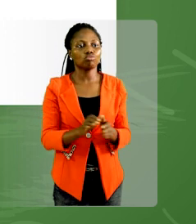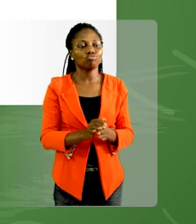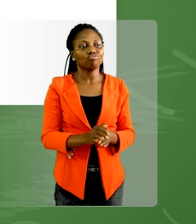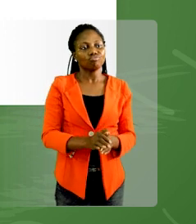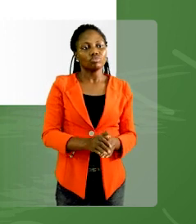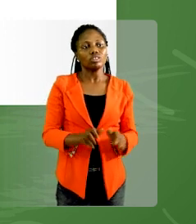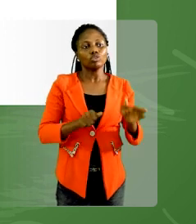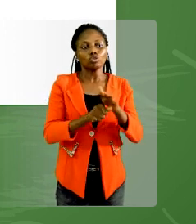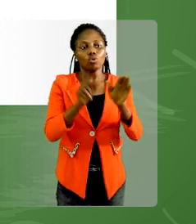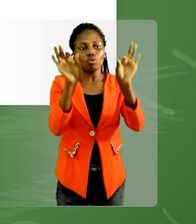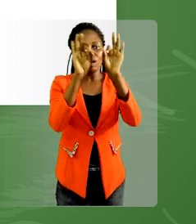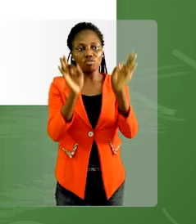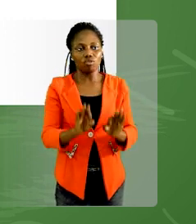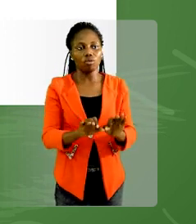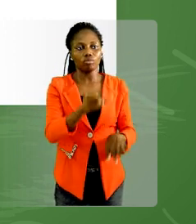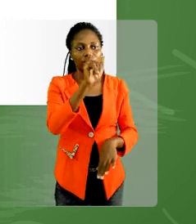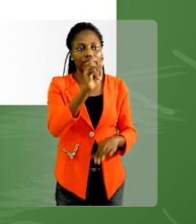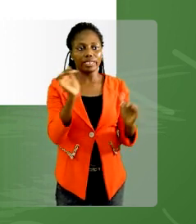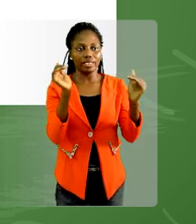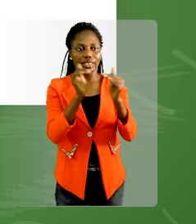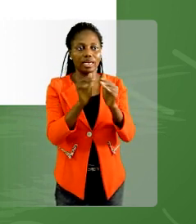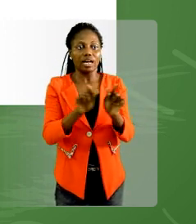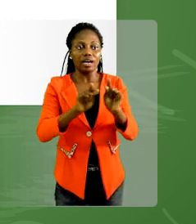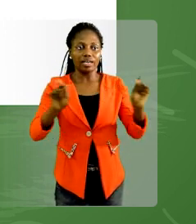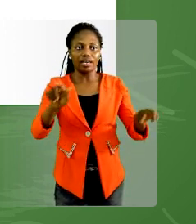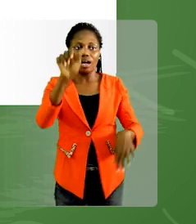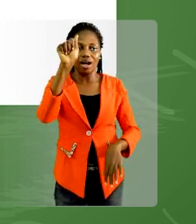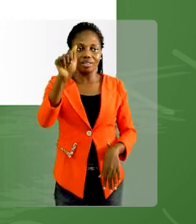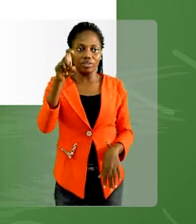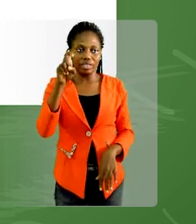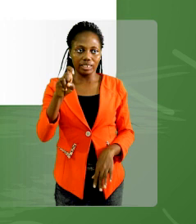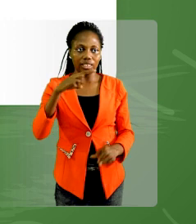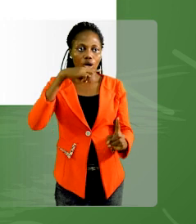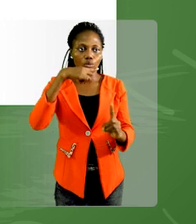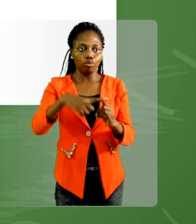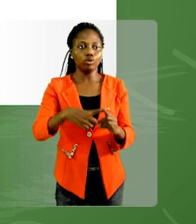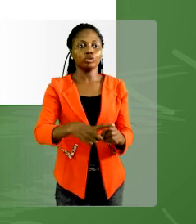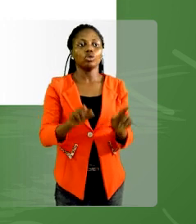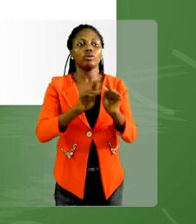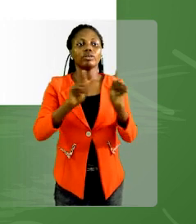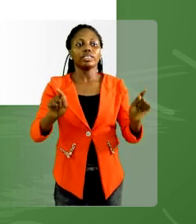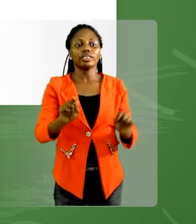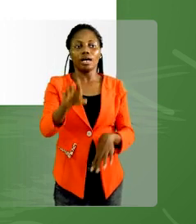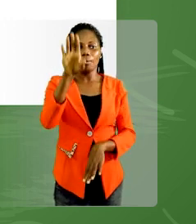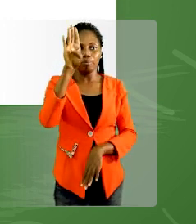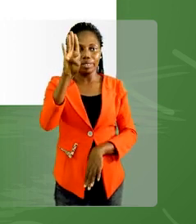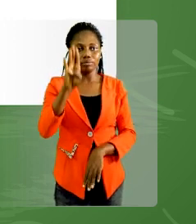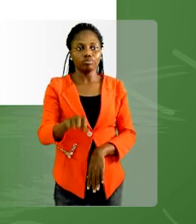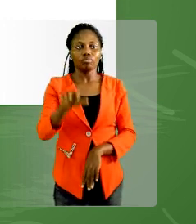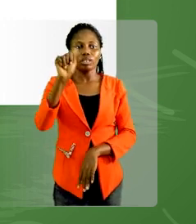multiplié par x plus grand B. Donc grand A et grand B étant des nombres